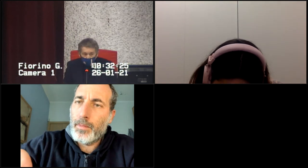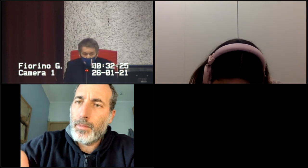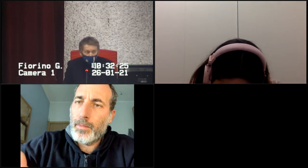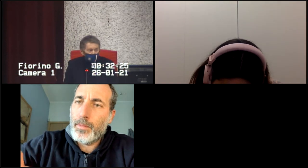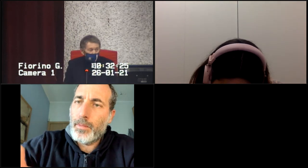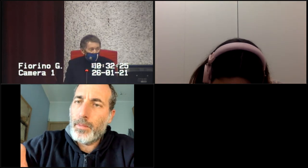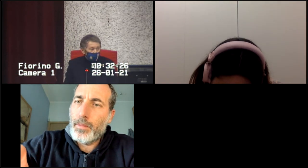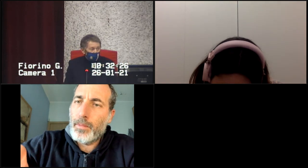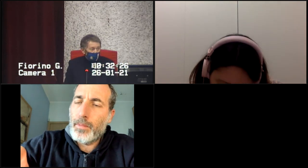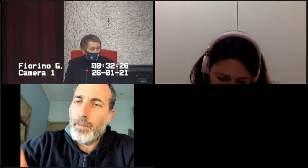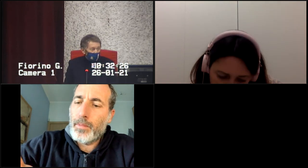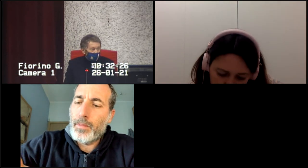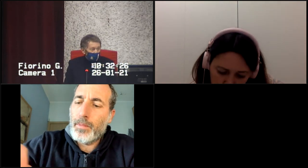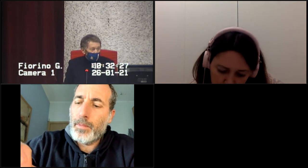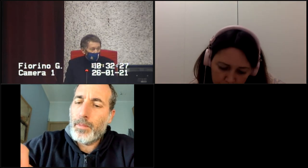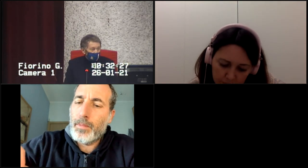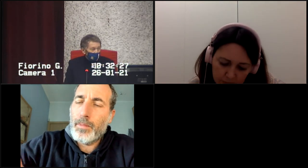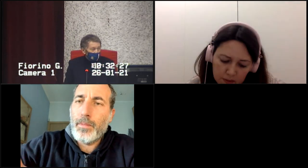Astenuti?